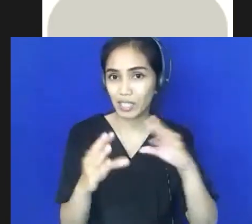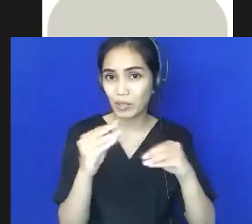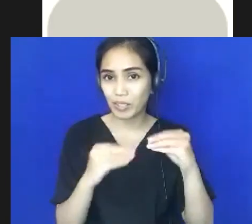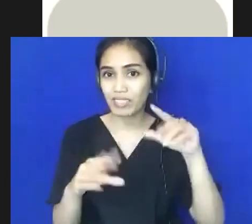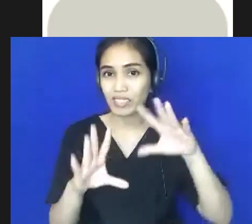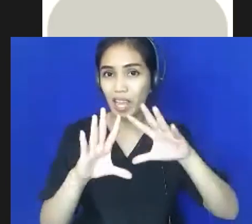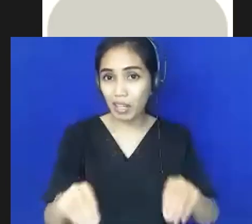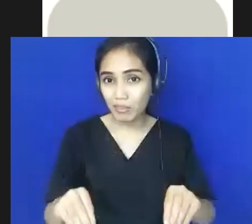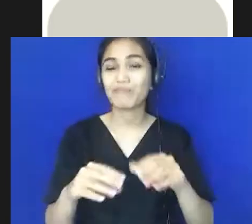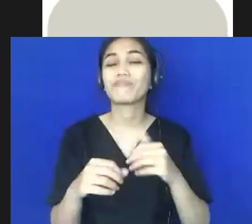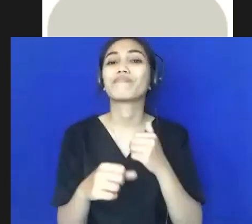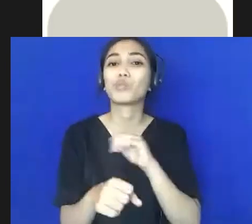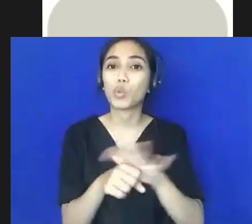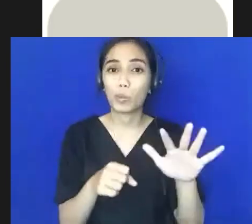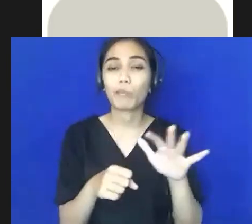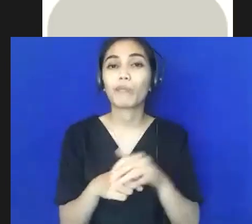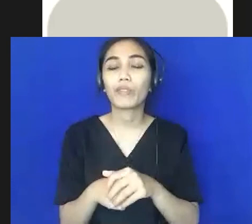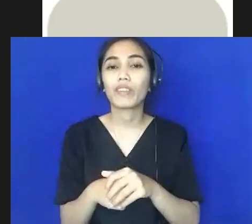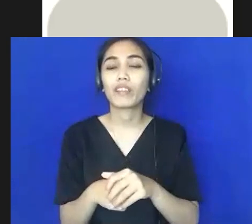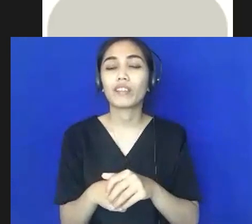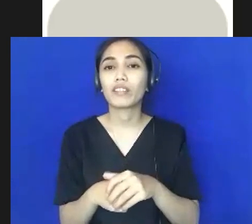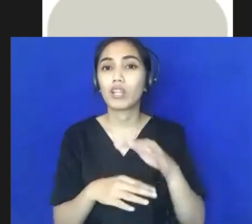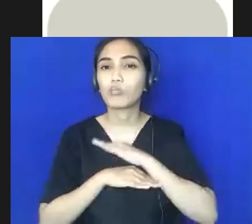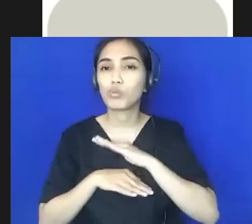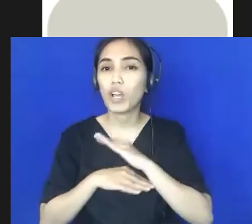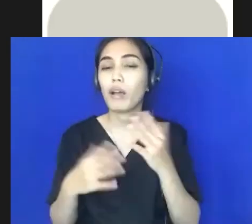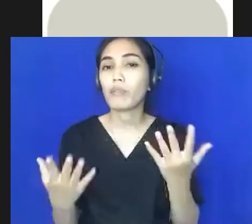hari ini. Tentunya yang sangat dibutuhkan